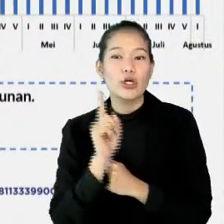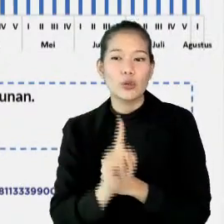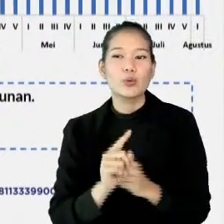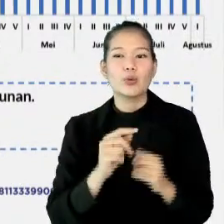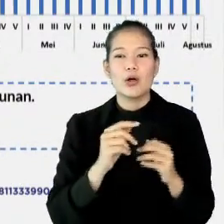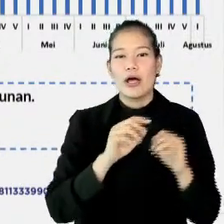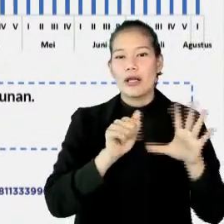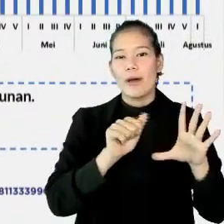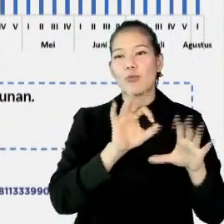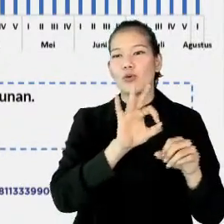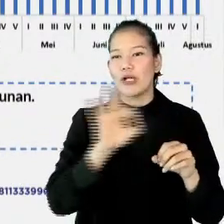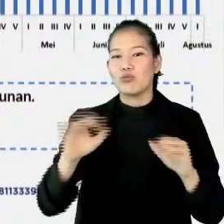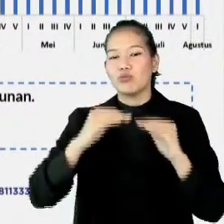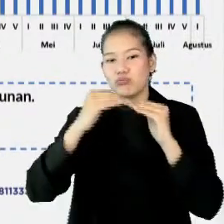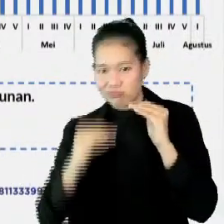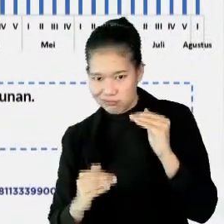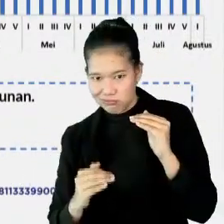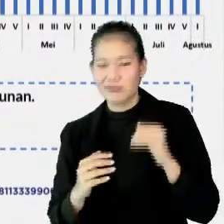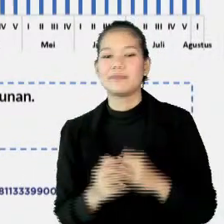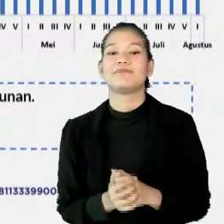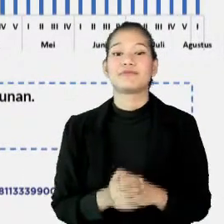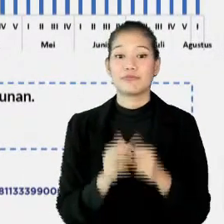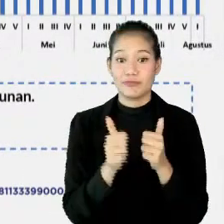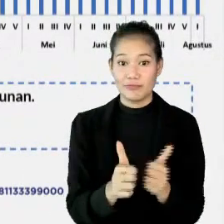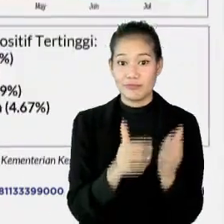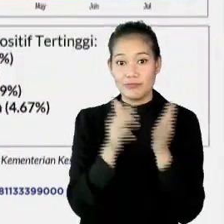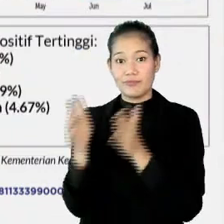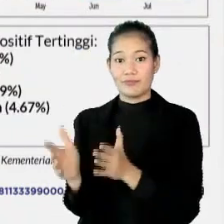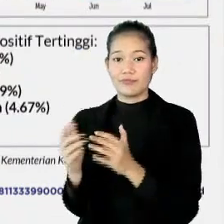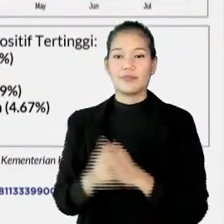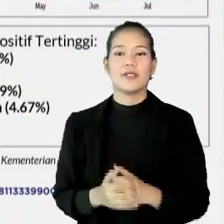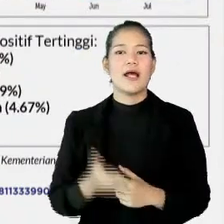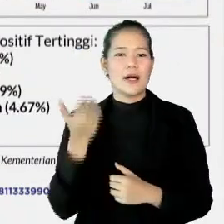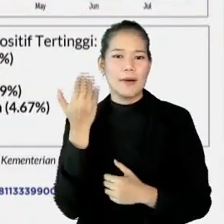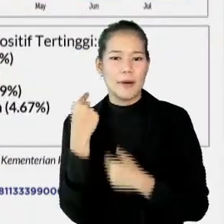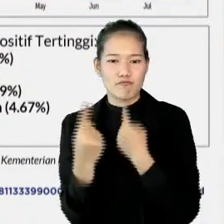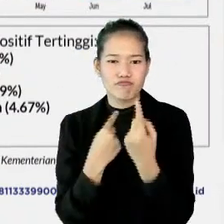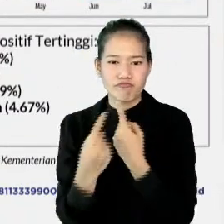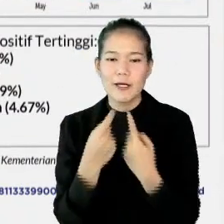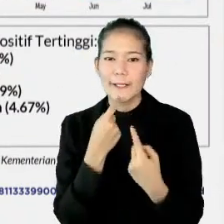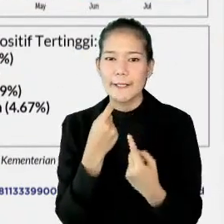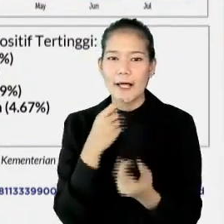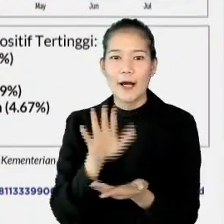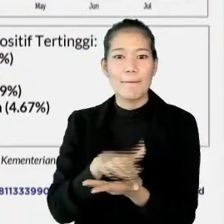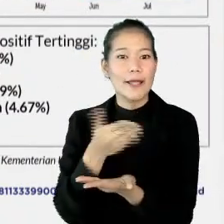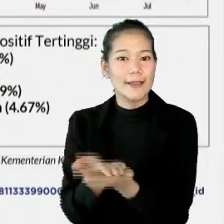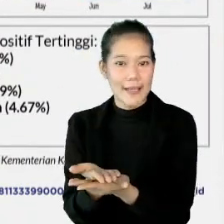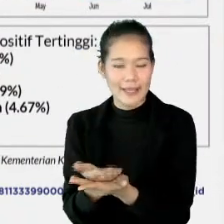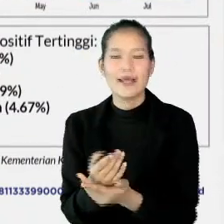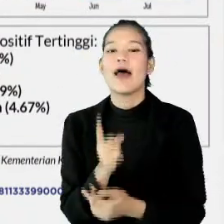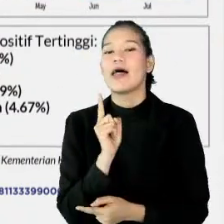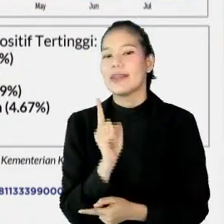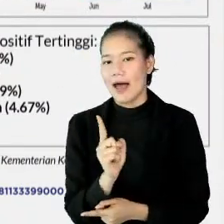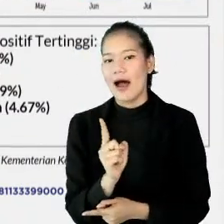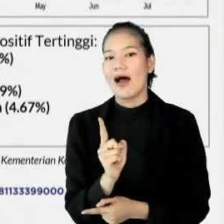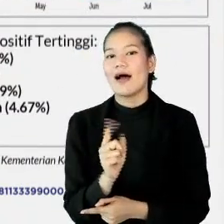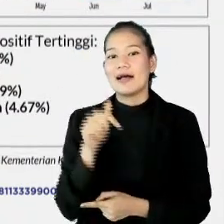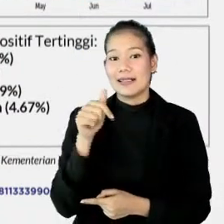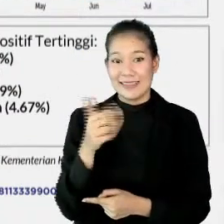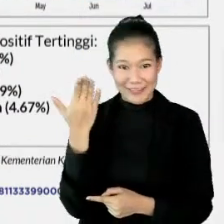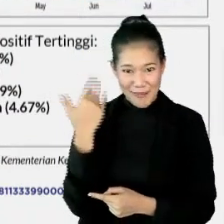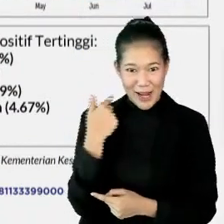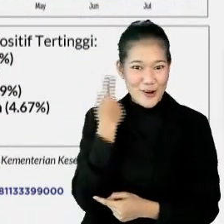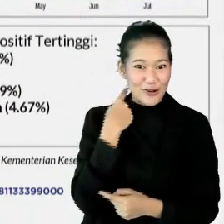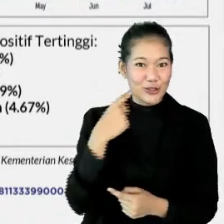dari 60.000 kasus. Lanjut ke slide berikutnya. Kita kemarin sempat ngebahas tentang kematian, Dr. Lula. Maka sekarang Dr. Lula